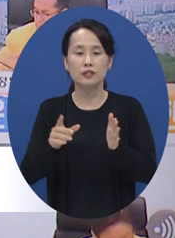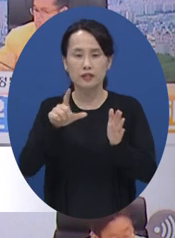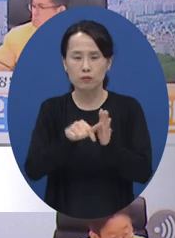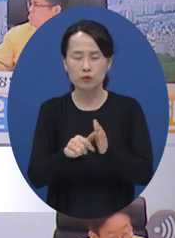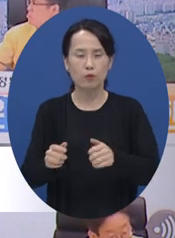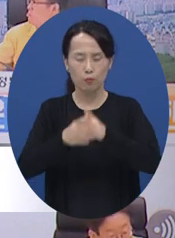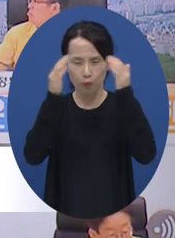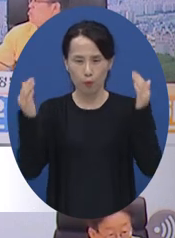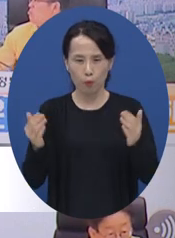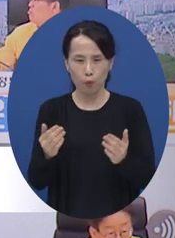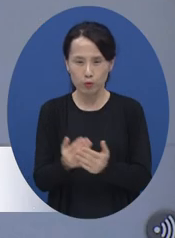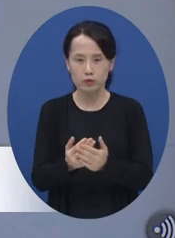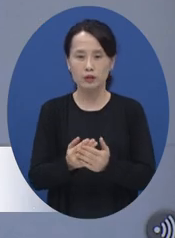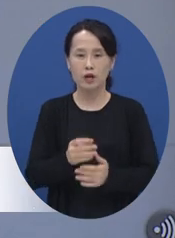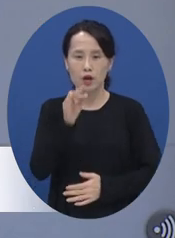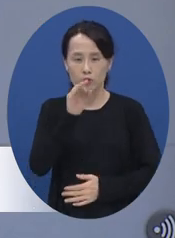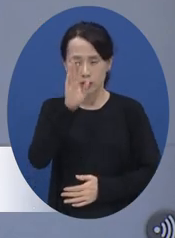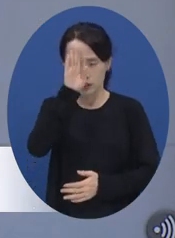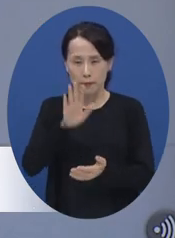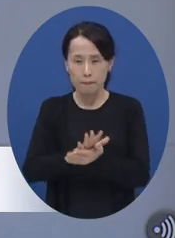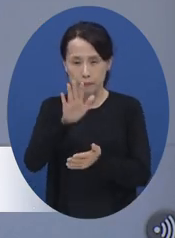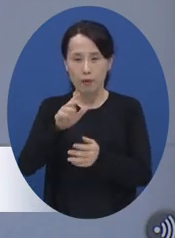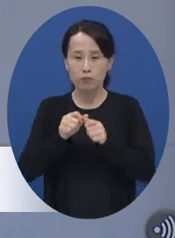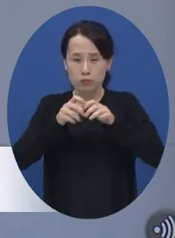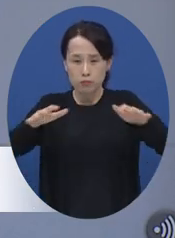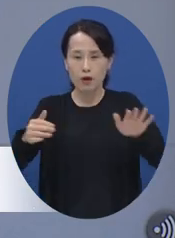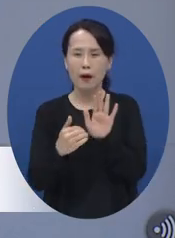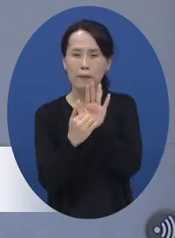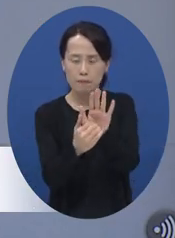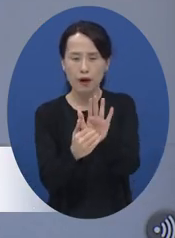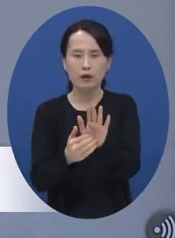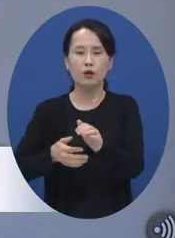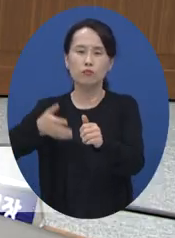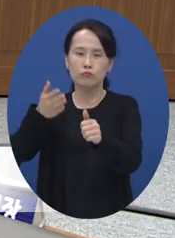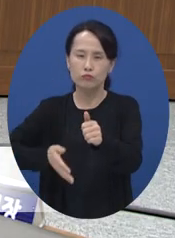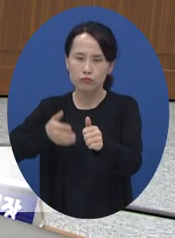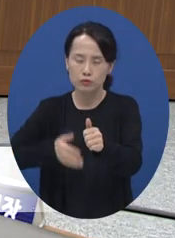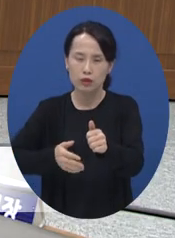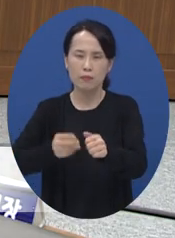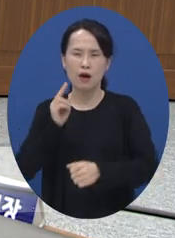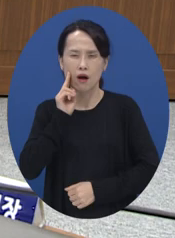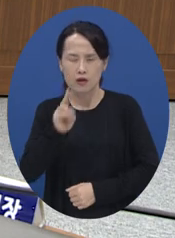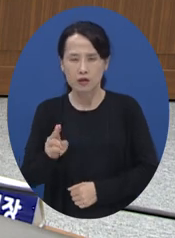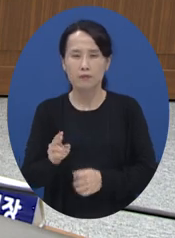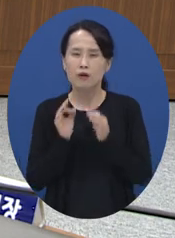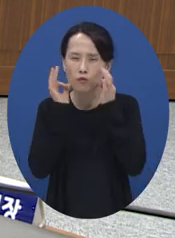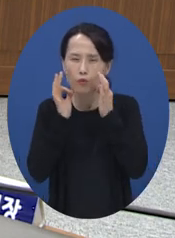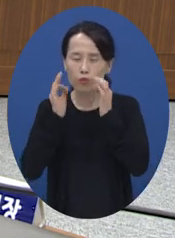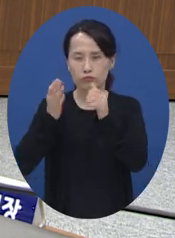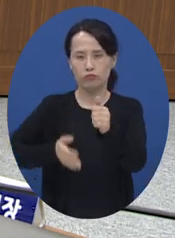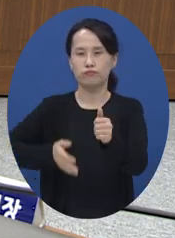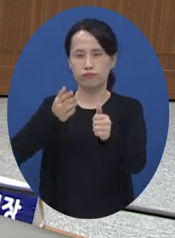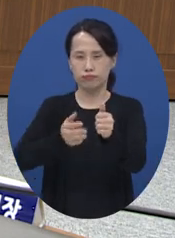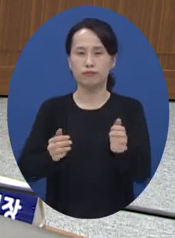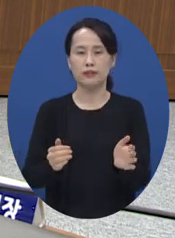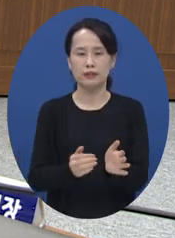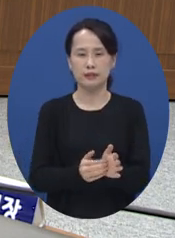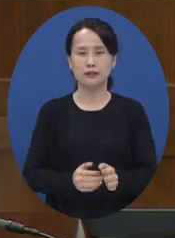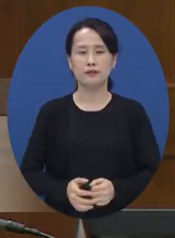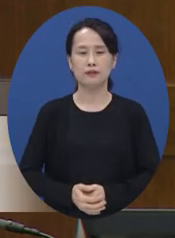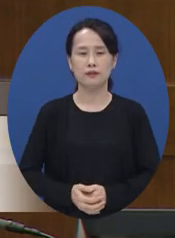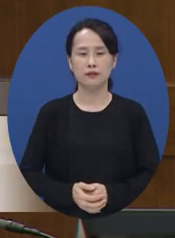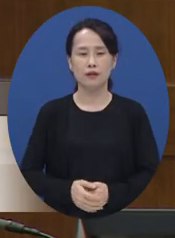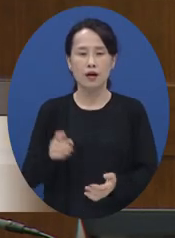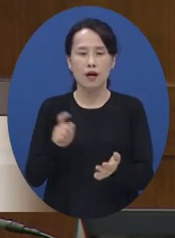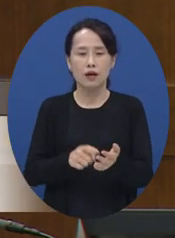자원을 동원해 돼지열병 확산 방지에 나서달라며 최대 강도의 조치를 지시했습니다.